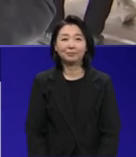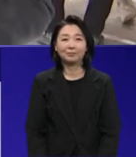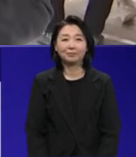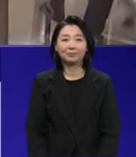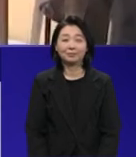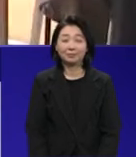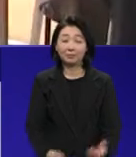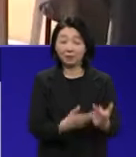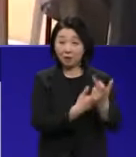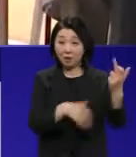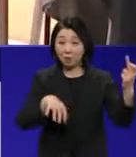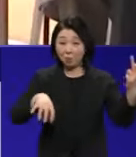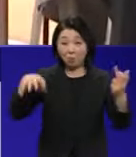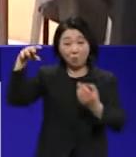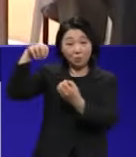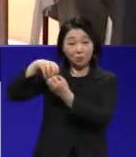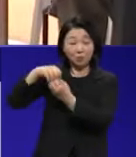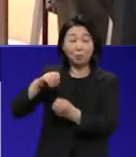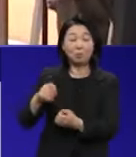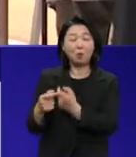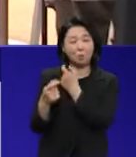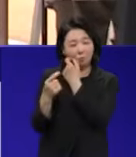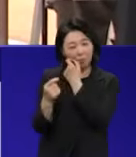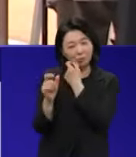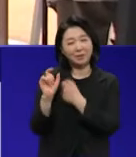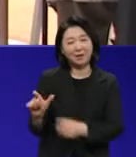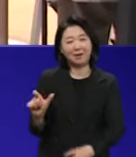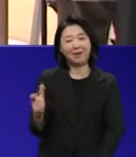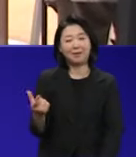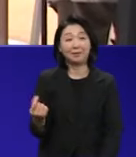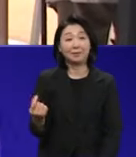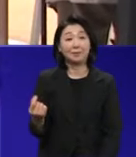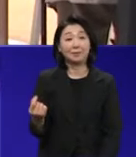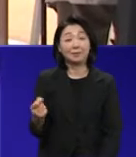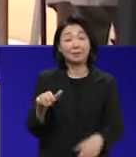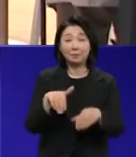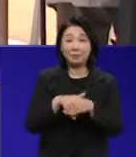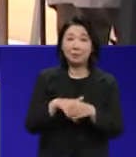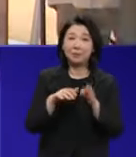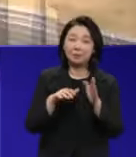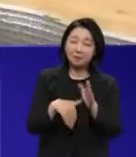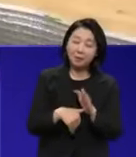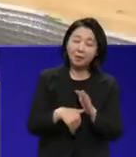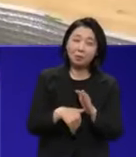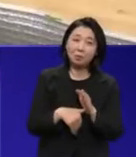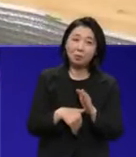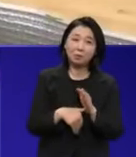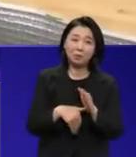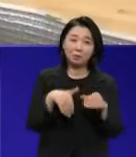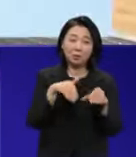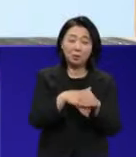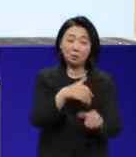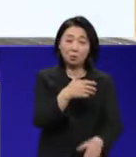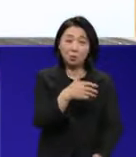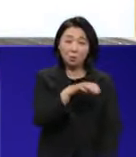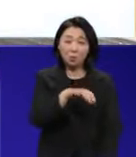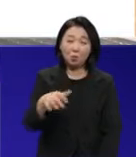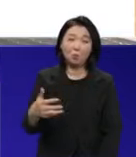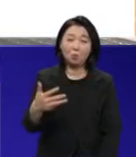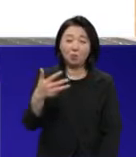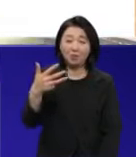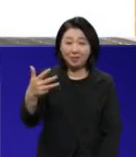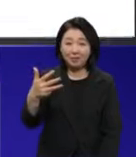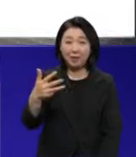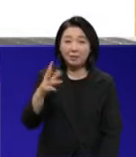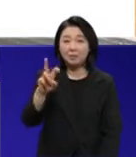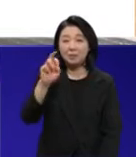네, 강원도는 전통적으로 보수세가 강한 지역으로 꼽힙니다. 이번 선거에는 모두 8개 선거구에 21명 후보자가